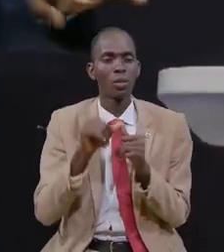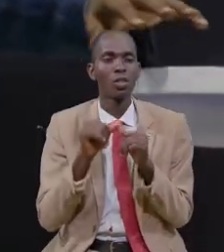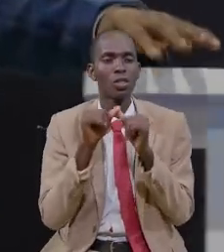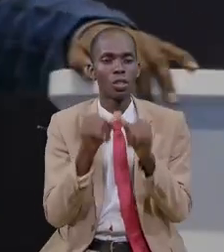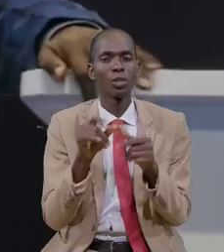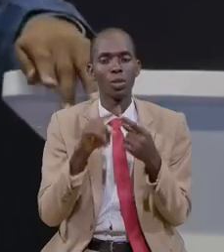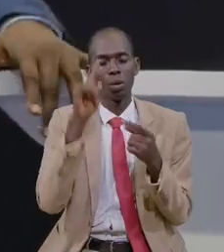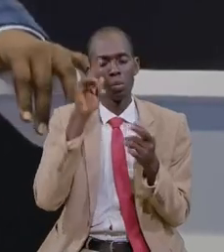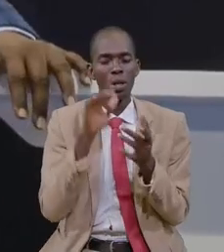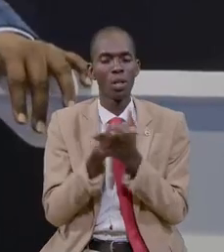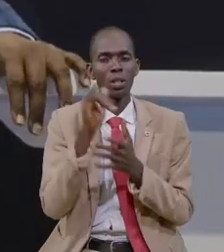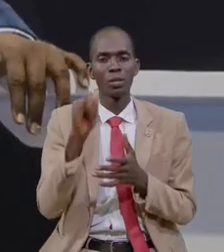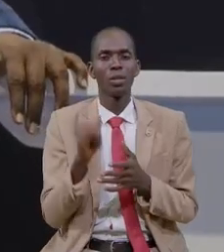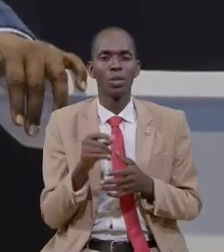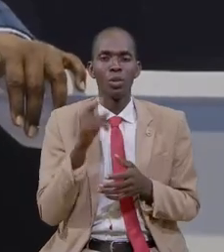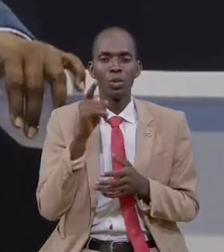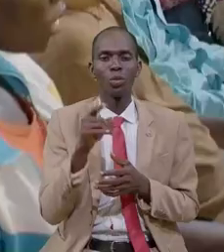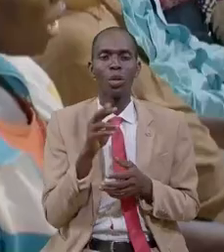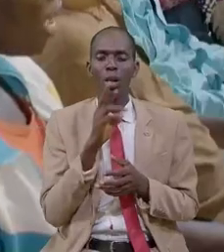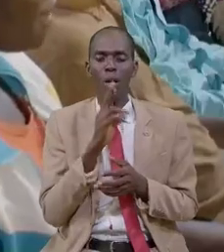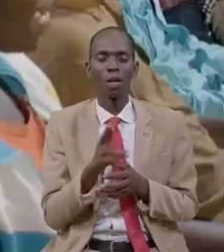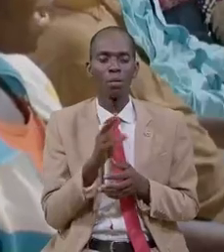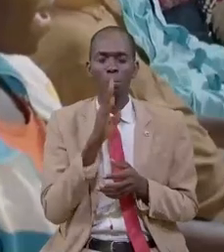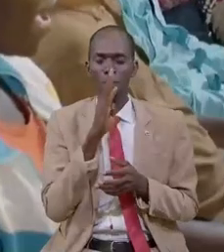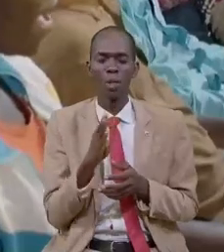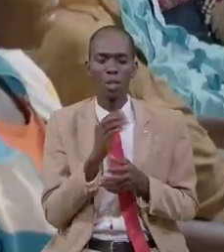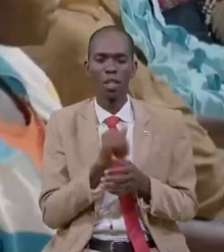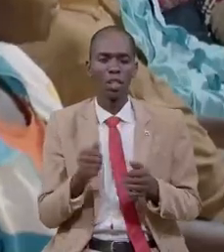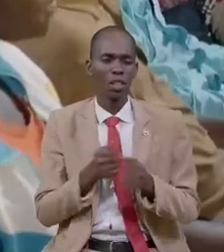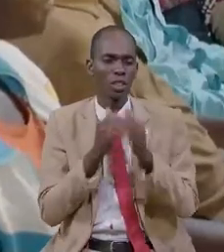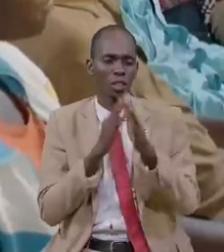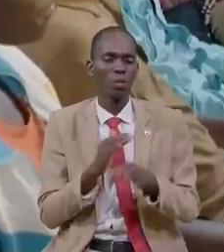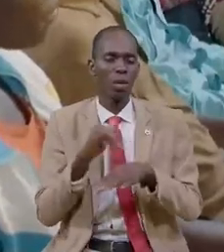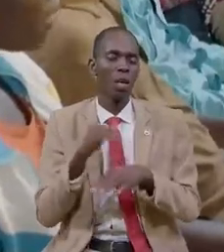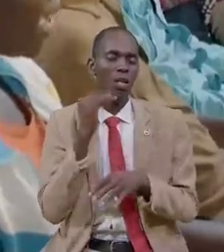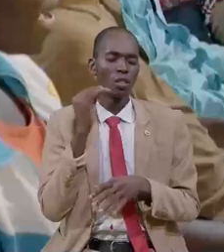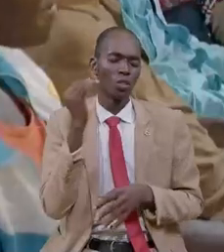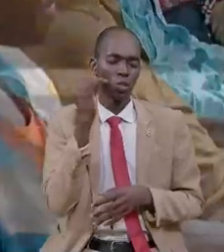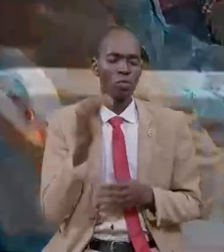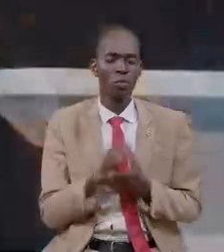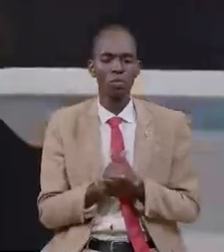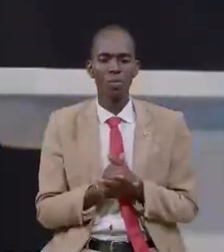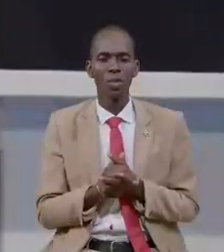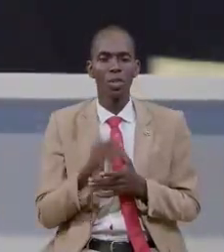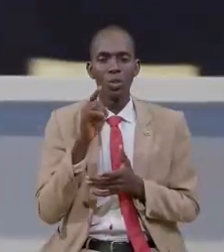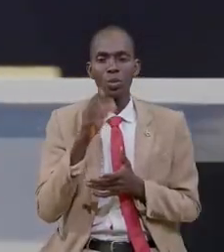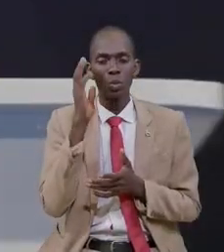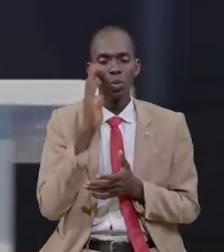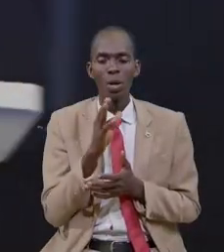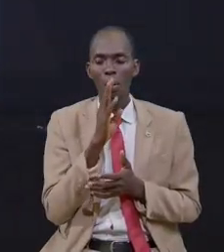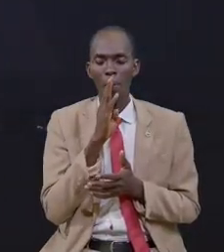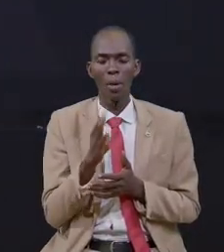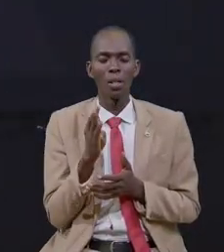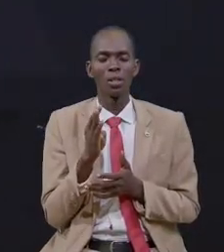continuez à croire, vous serez un disciple de Christ, un suiveur de Christ. Vous